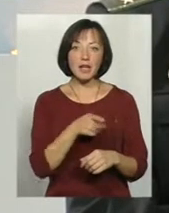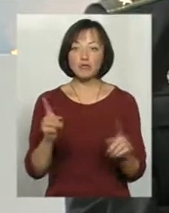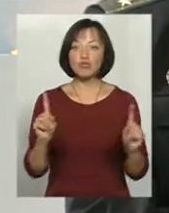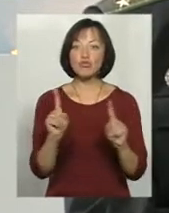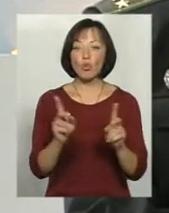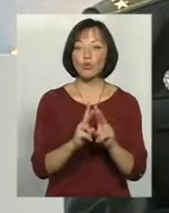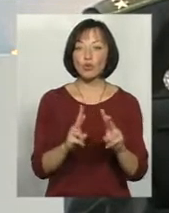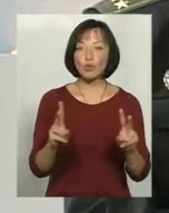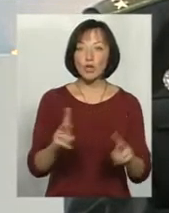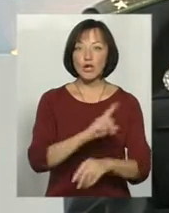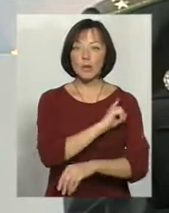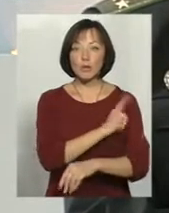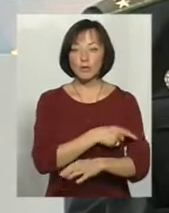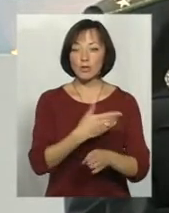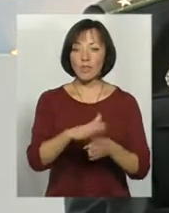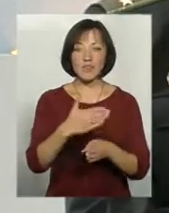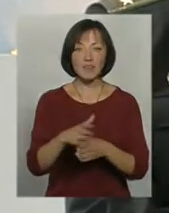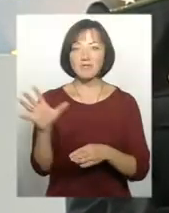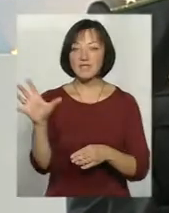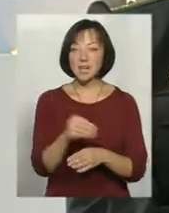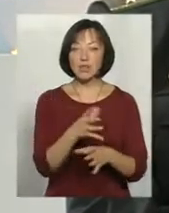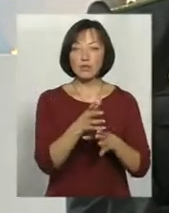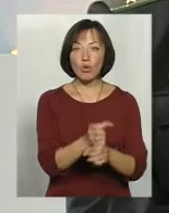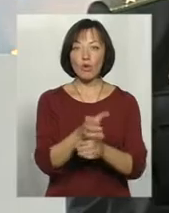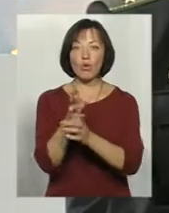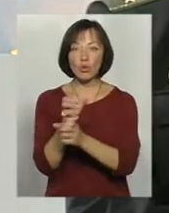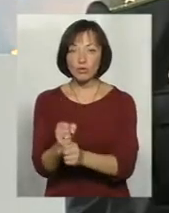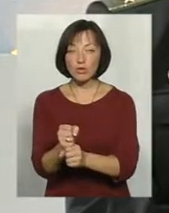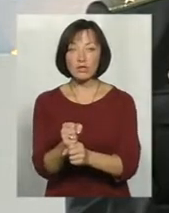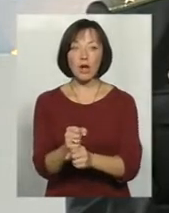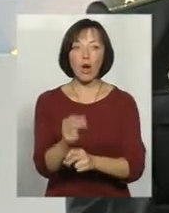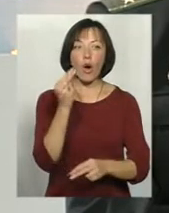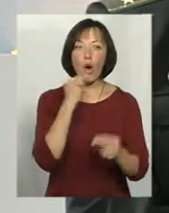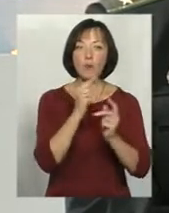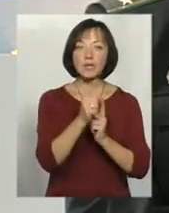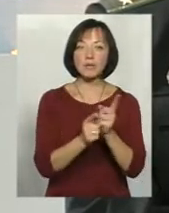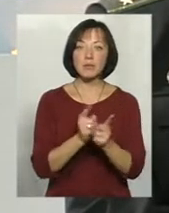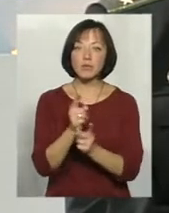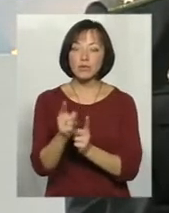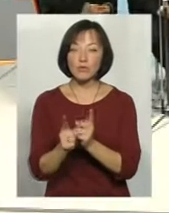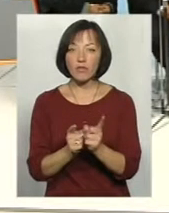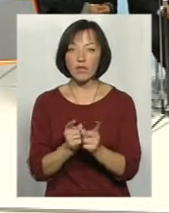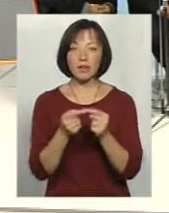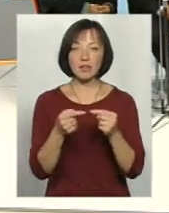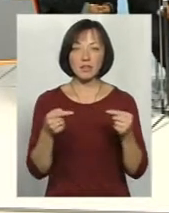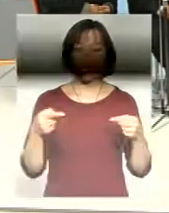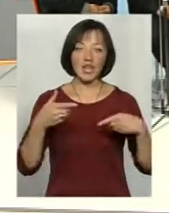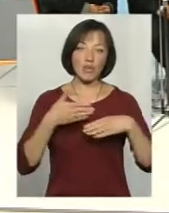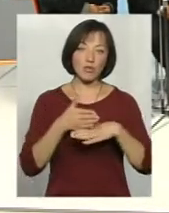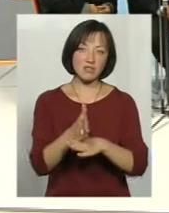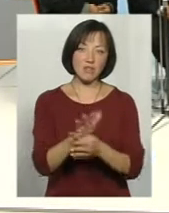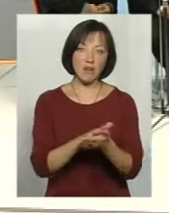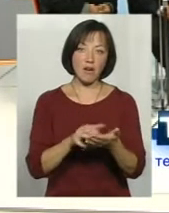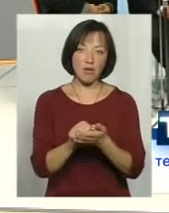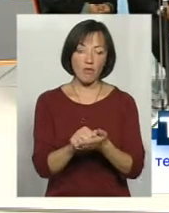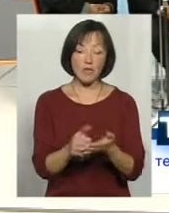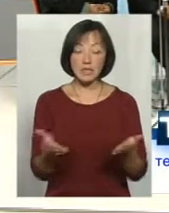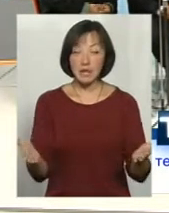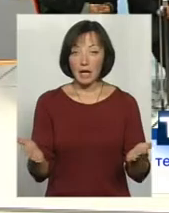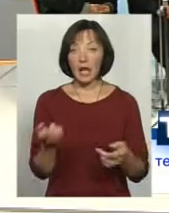щось хтось потужно виділяв, все скорочувалось, як казали нам, оптимізувалося, приводилося до нульового варіанту.